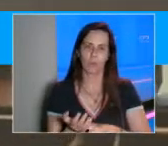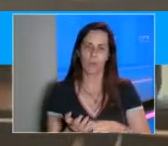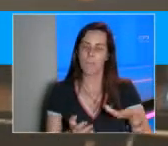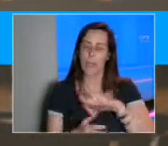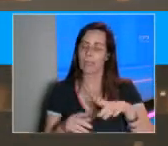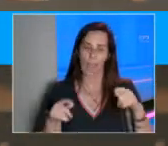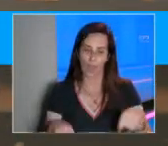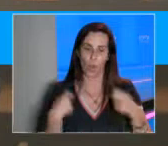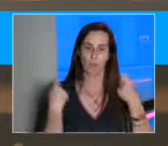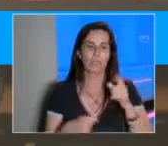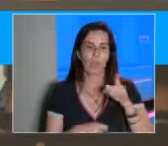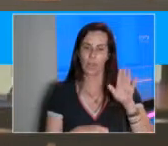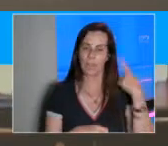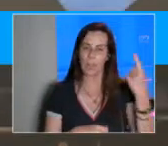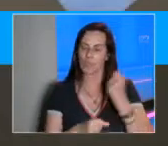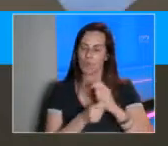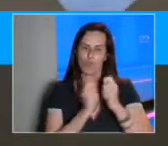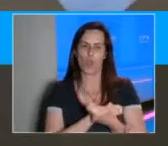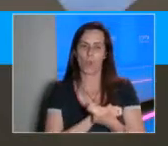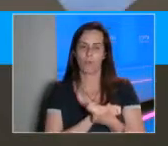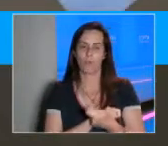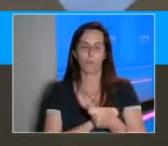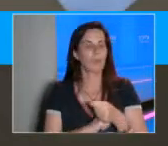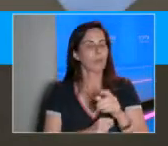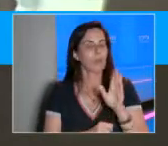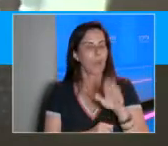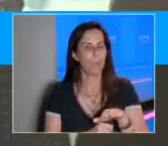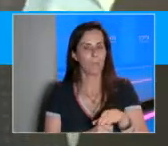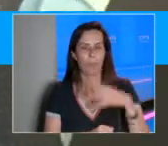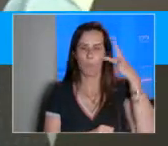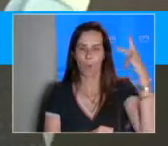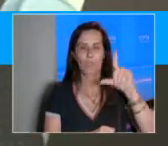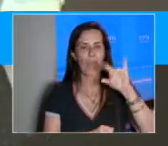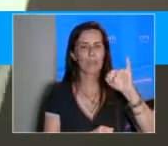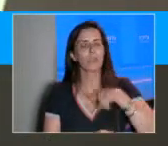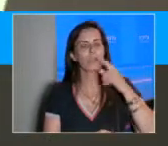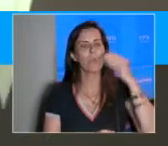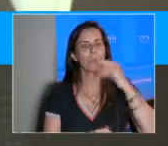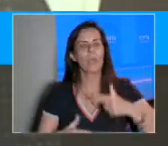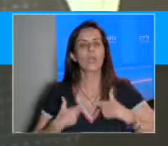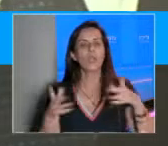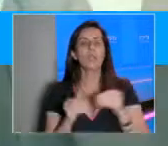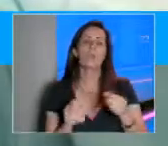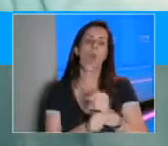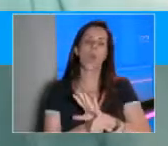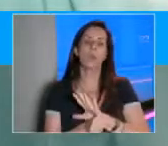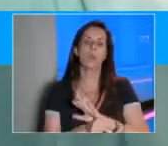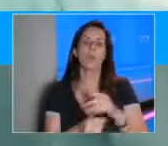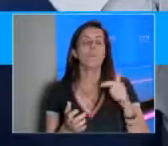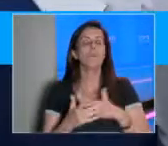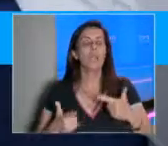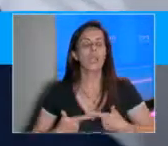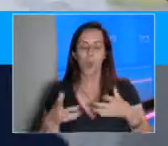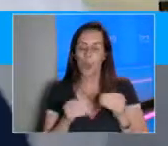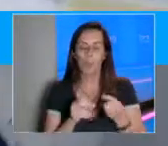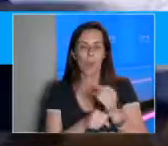מערכת החינוך צריכה גם היא לעשות סוויץ'. אמר בצדק פרופסור לוי, אנחנו רוצים ללמוד לחיות עם הקורונה. עכשיו, כדי לחיות